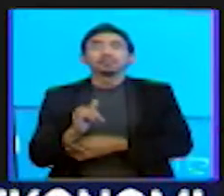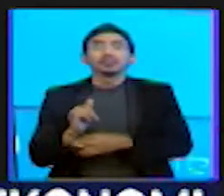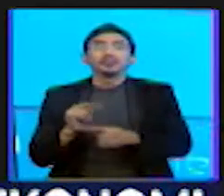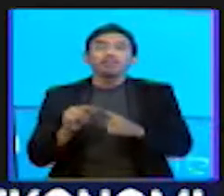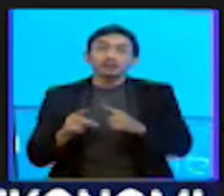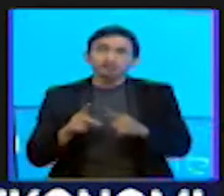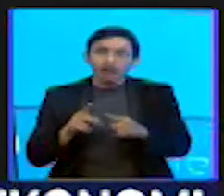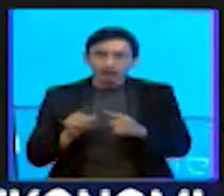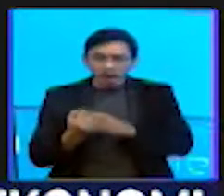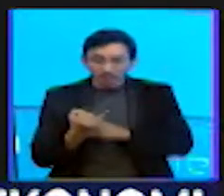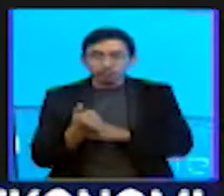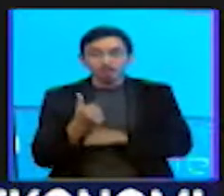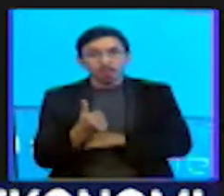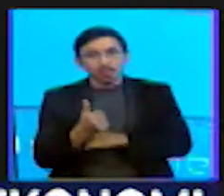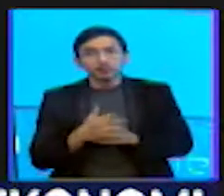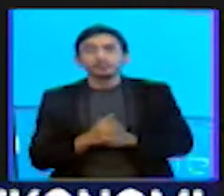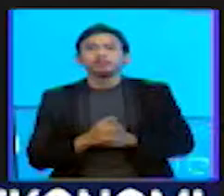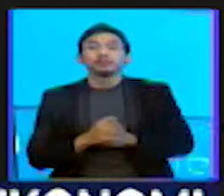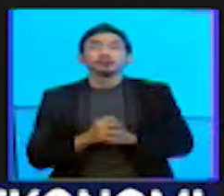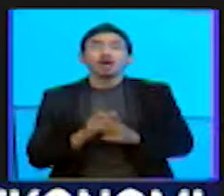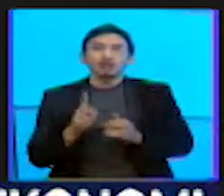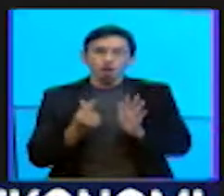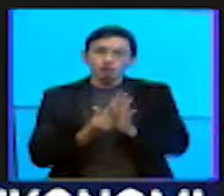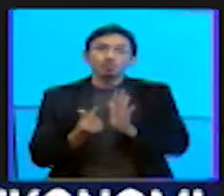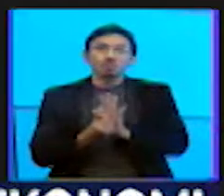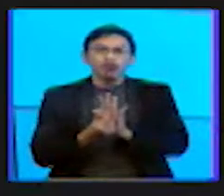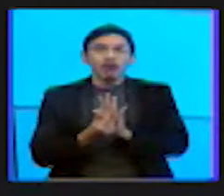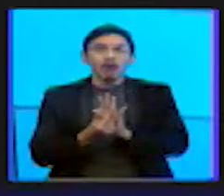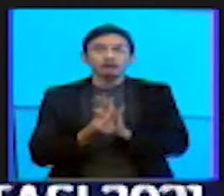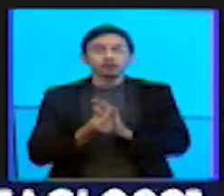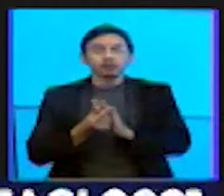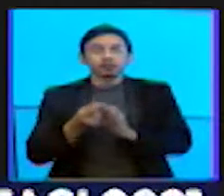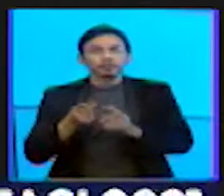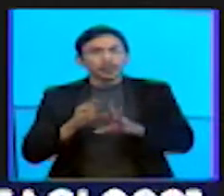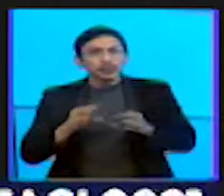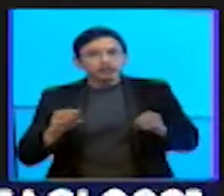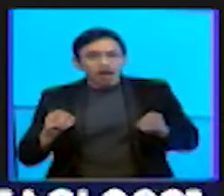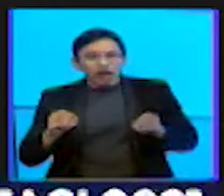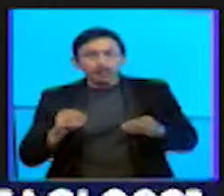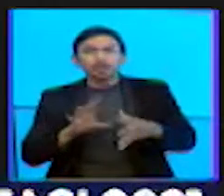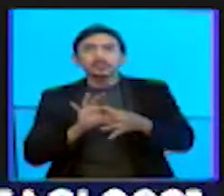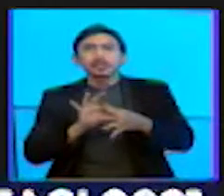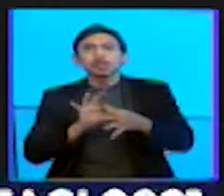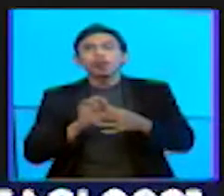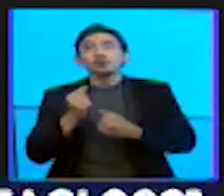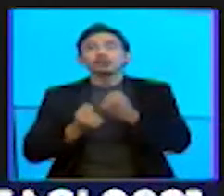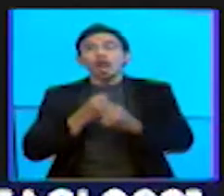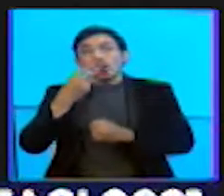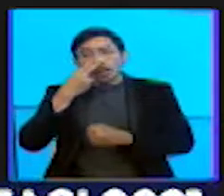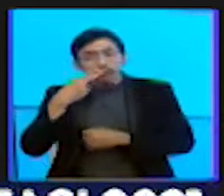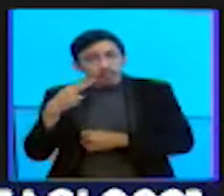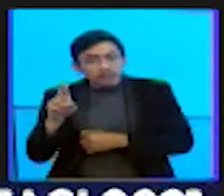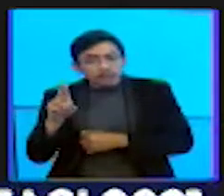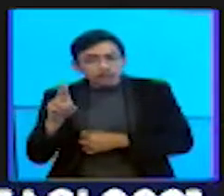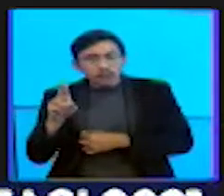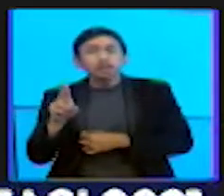penjaminan, pengesahan Undang-Undang Cipta Kerja, mengkolaborasikan pengusaha asing nasional dan UMKM, serta memudahkan proses pengajuan izin